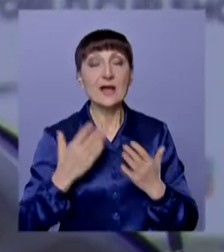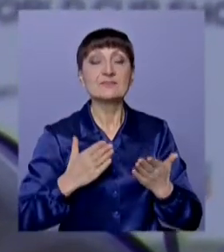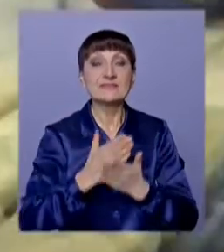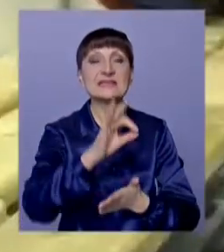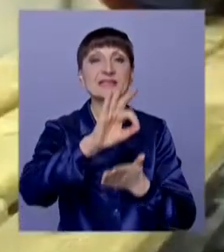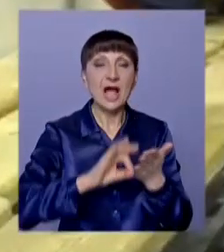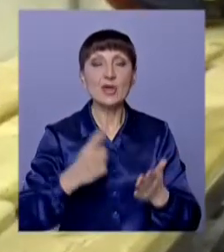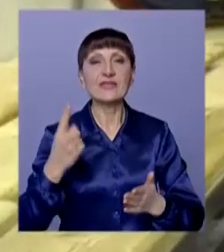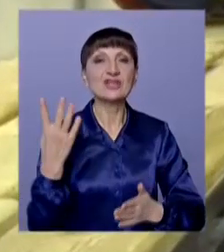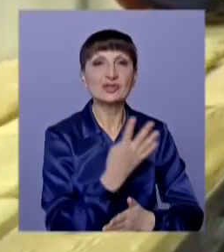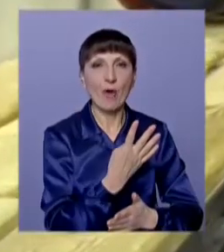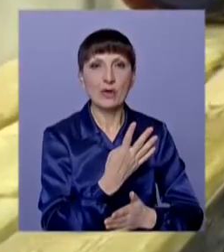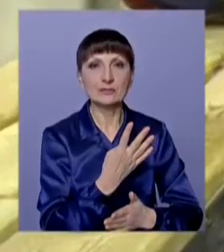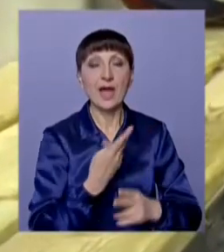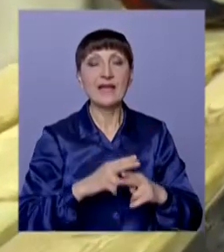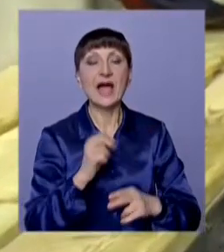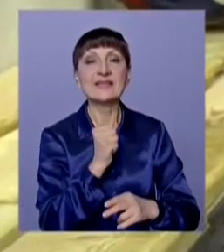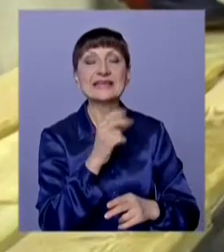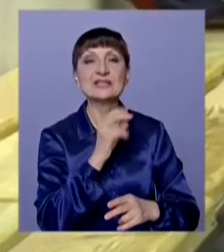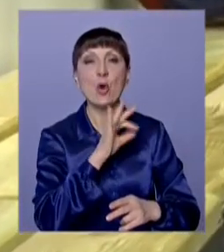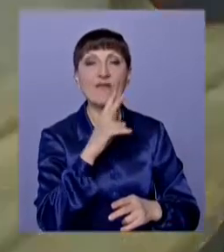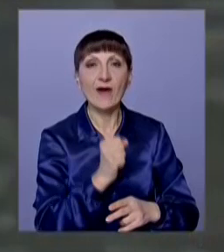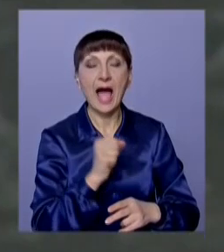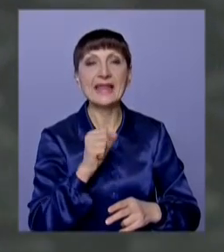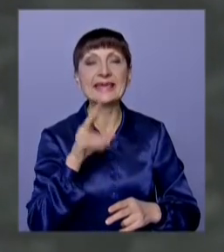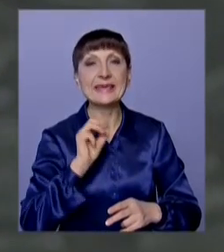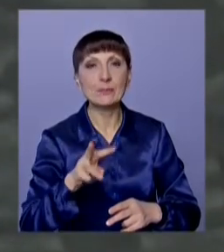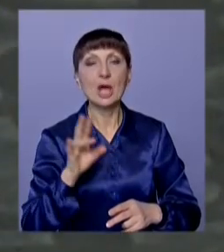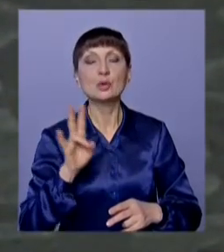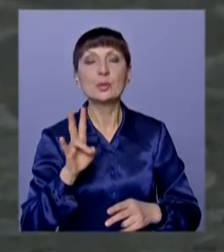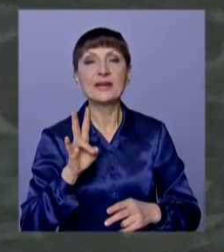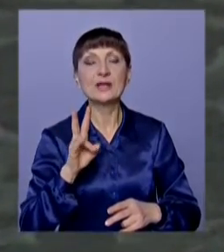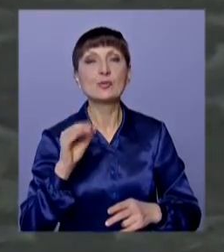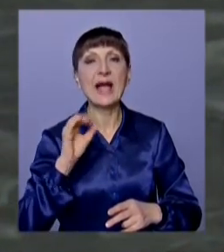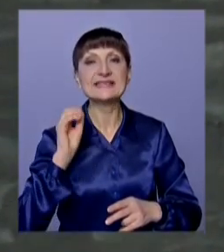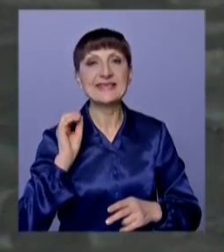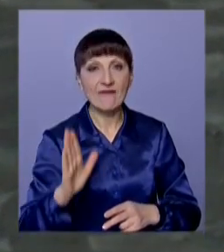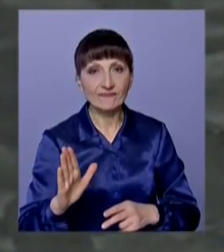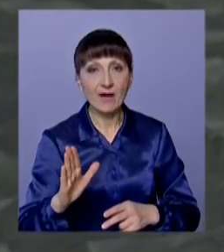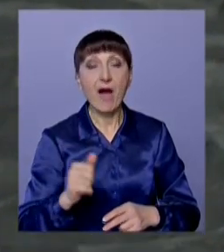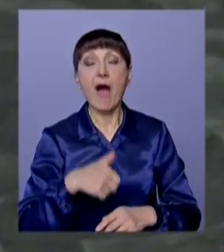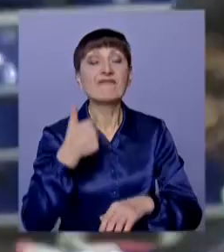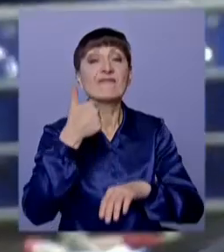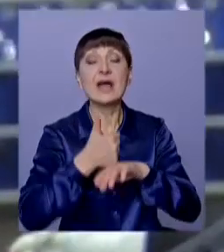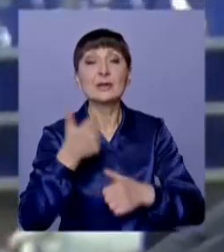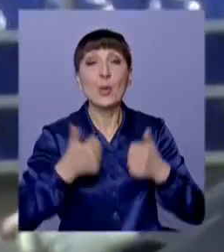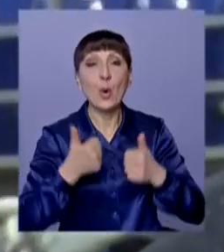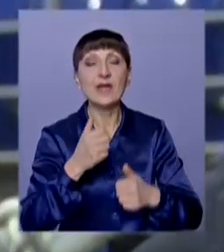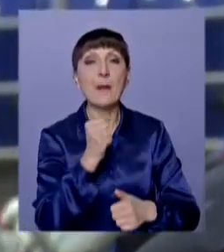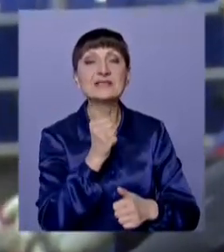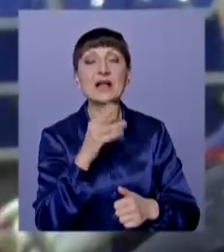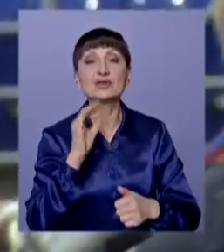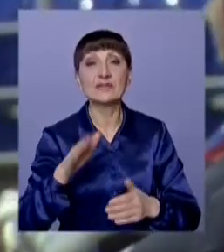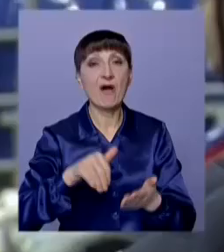сразу в четвертьфинал. Это Анастасия Крестова, Алия Ким и Нурберген Жумагазиев. А фаворит этих гонок Абзал